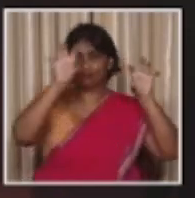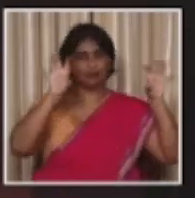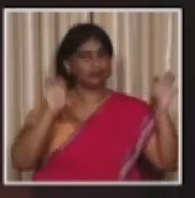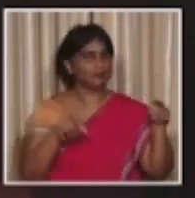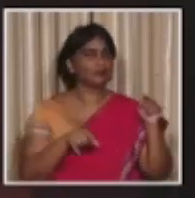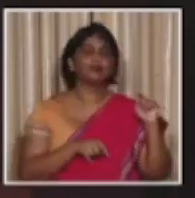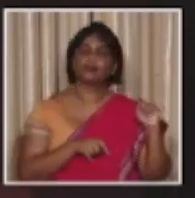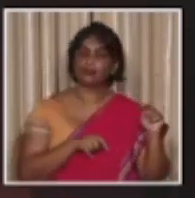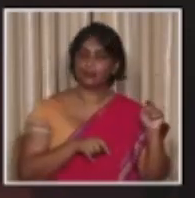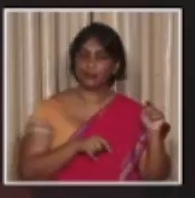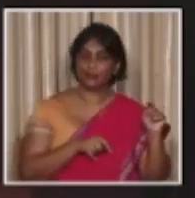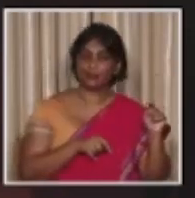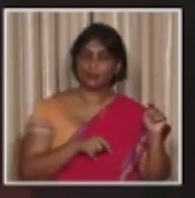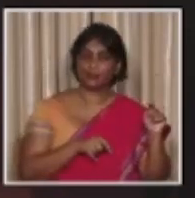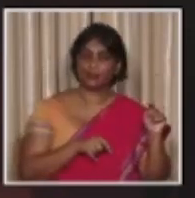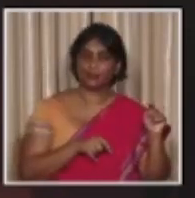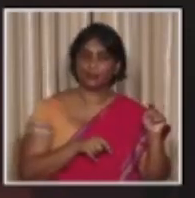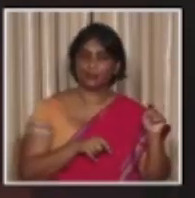දායගම